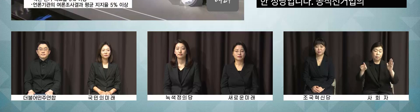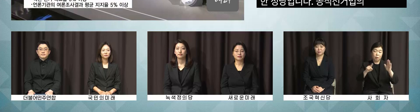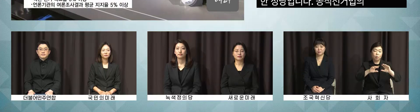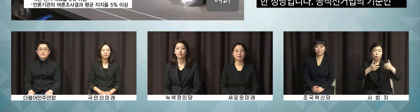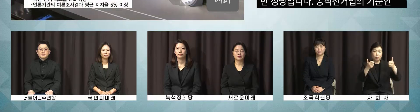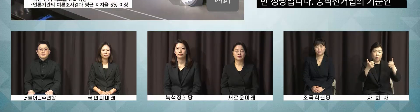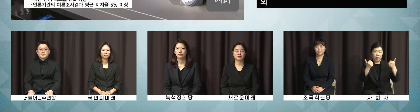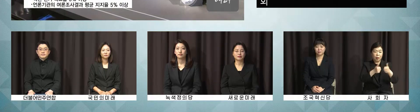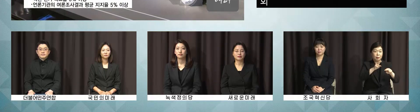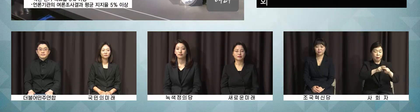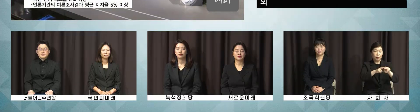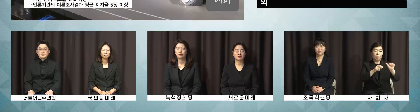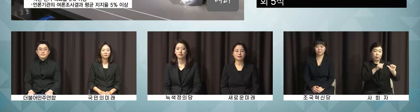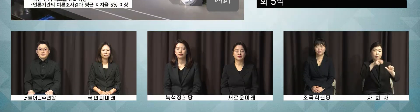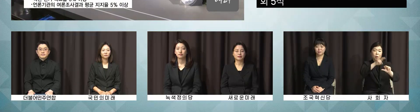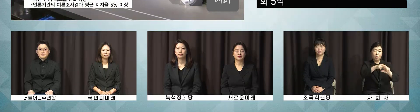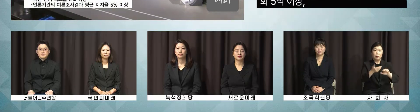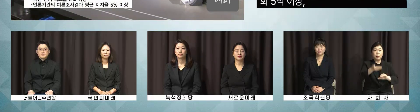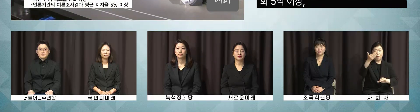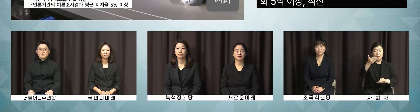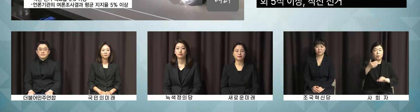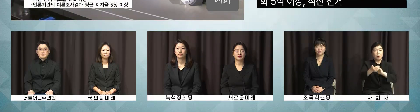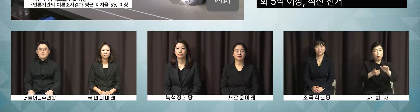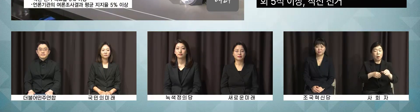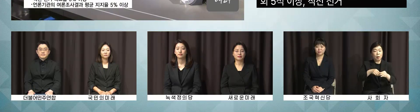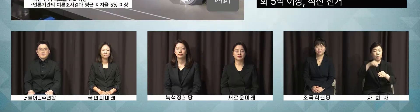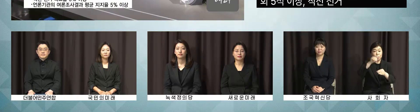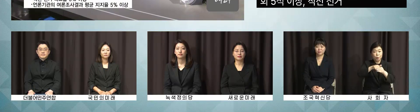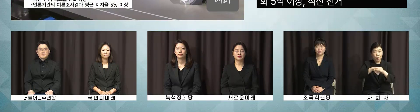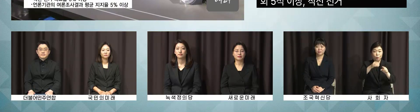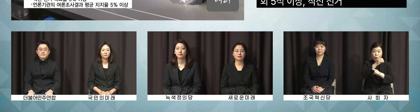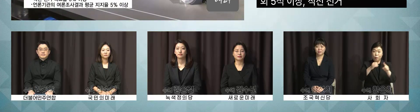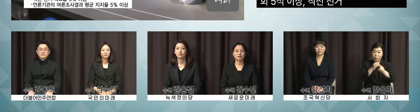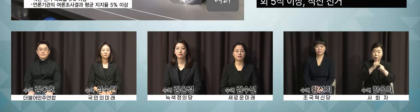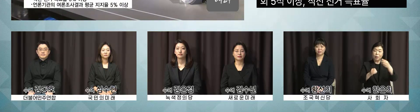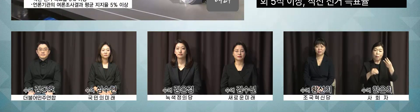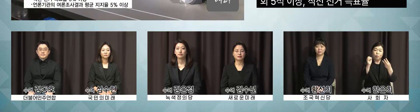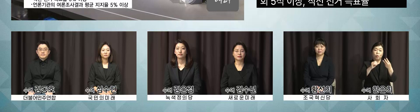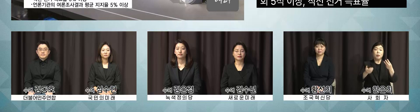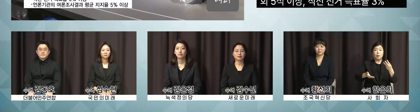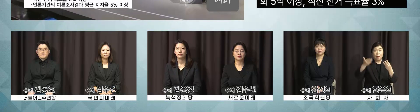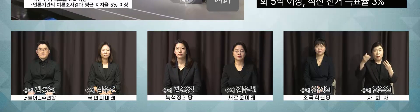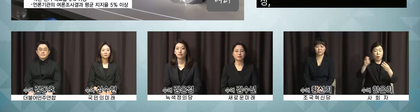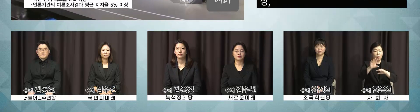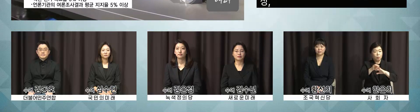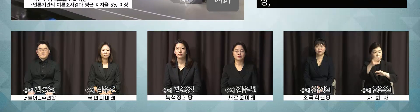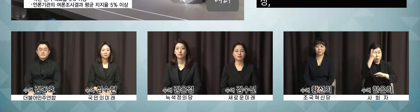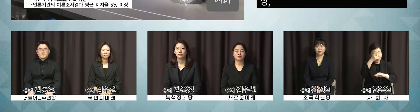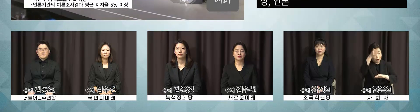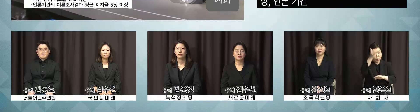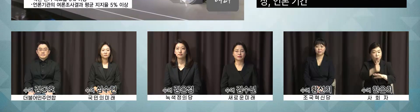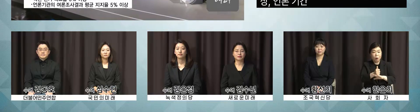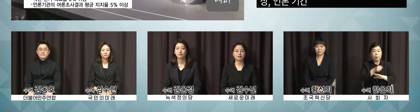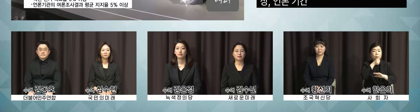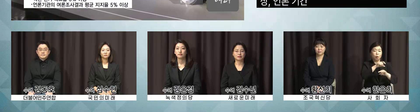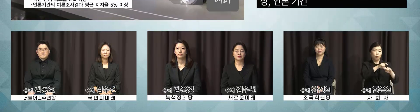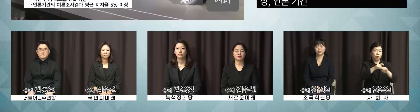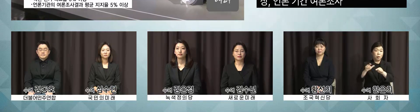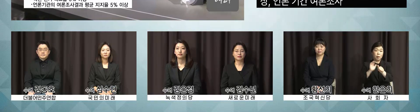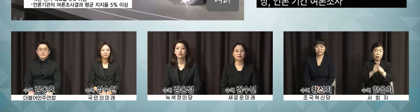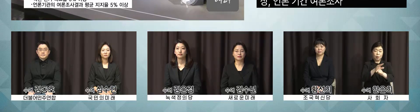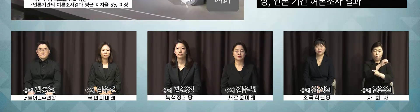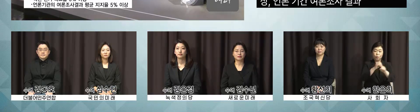국회 5석 이상, 직전선거 득표율 3% 이상, 언론기관의 여론조사 결과 평균